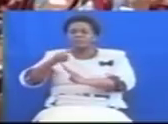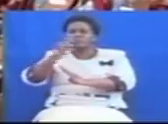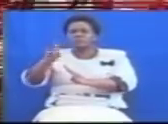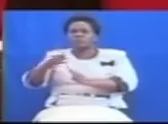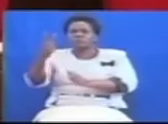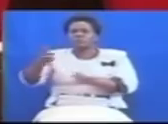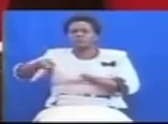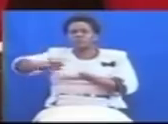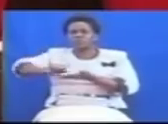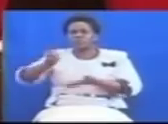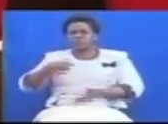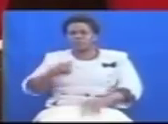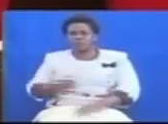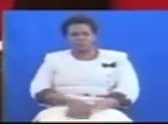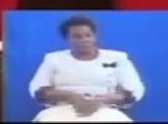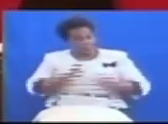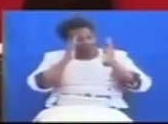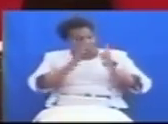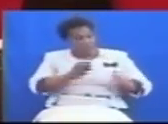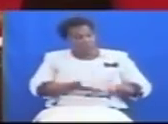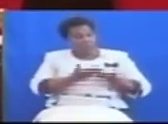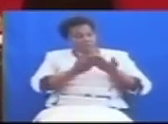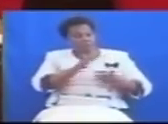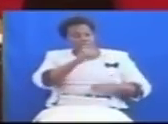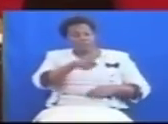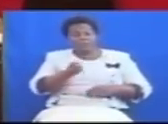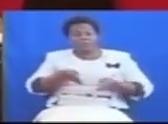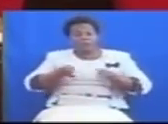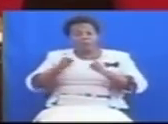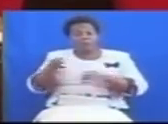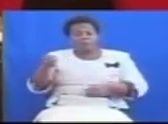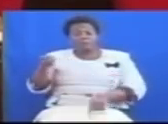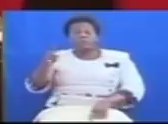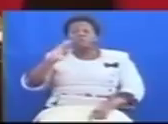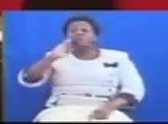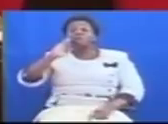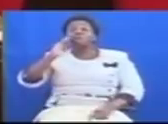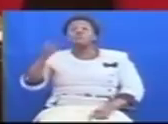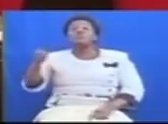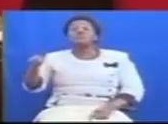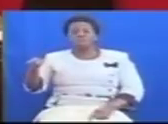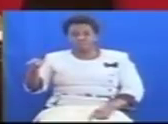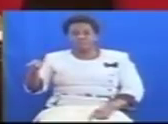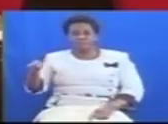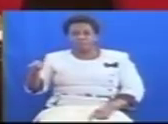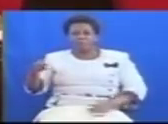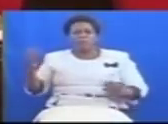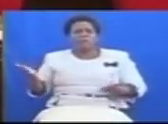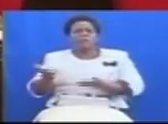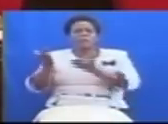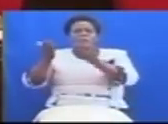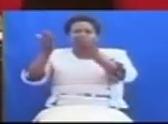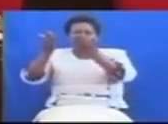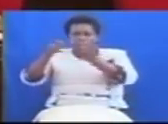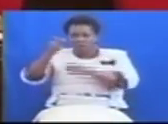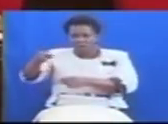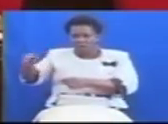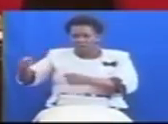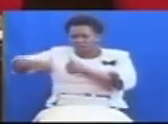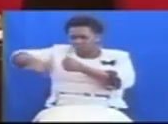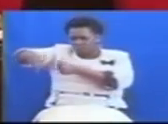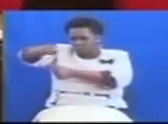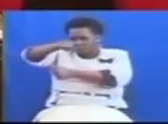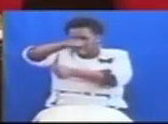nyongeza. Mheshimiwa Naibu Spika, barabara hii ni muhimu sana kwa maendeleo ya wananchi wanaozunguka eneo